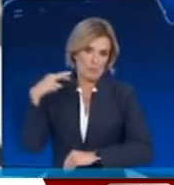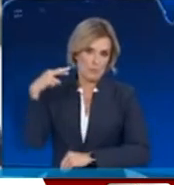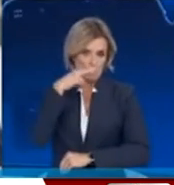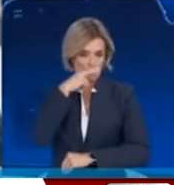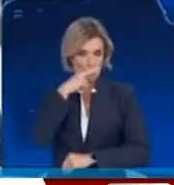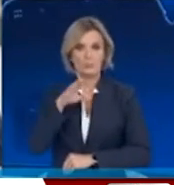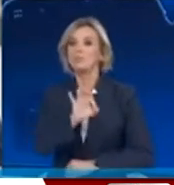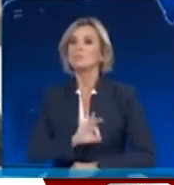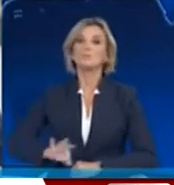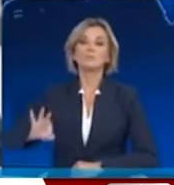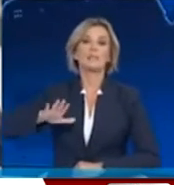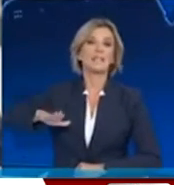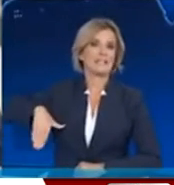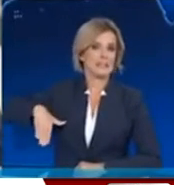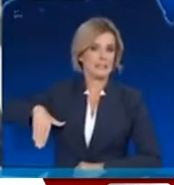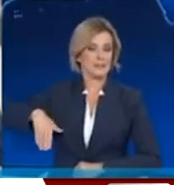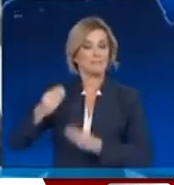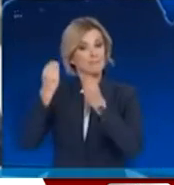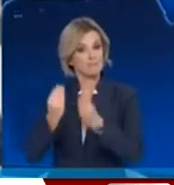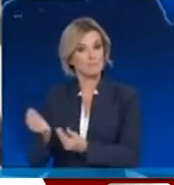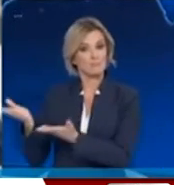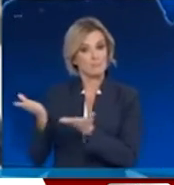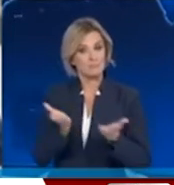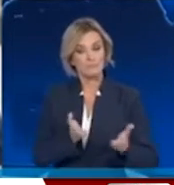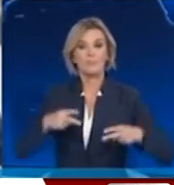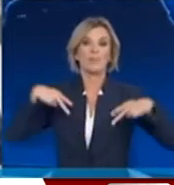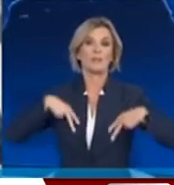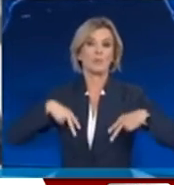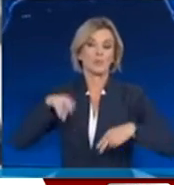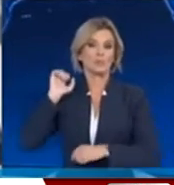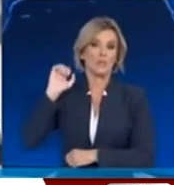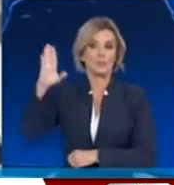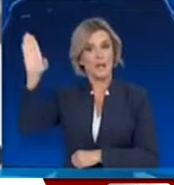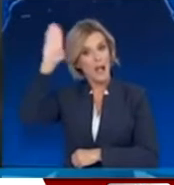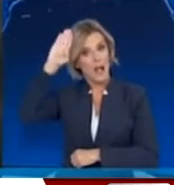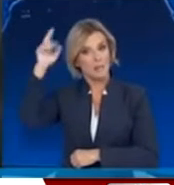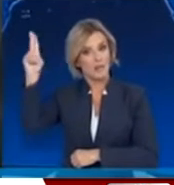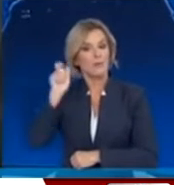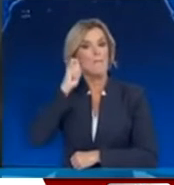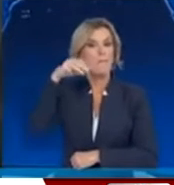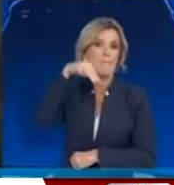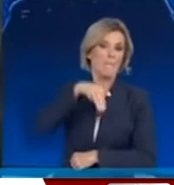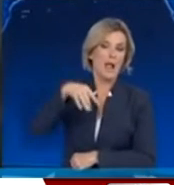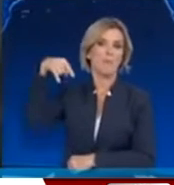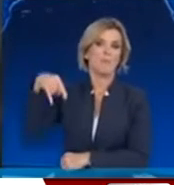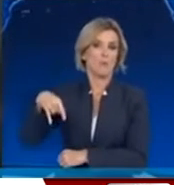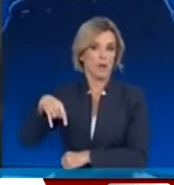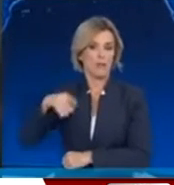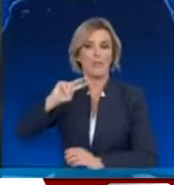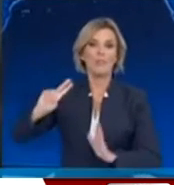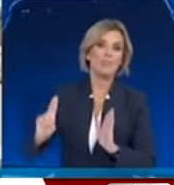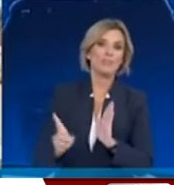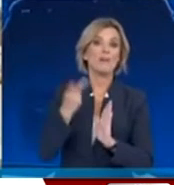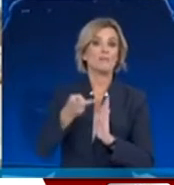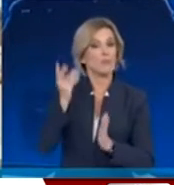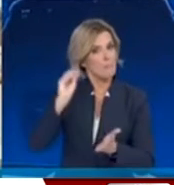Την ενίσχυση των διμερών σχέσεων Ελλάδας-Ηνωμένων Πολιτειών Αμερικής υπογράμμισαν στις κοινές δηλώσεις τους ο Πρωθυπουργός